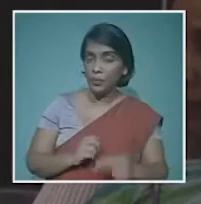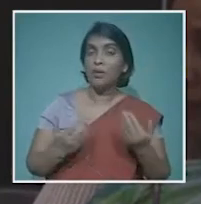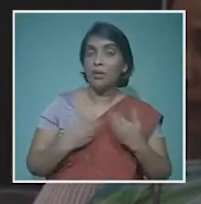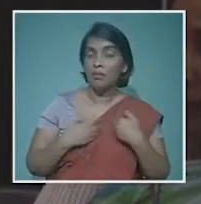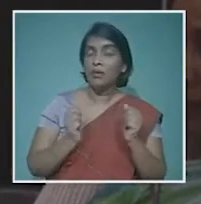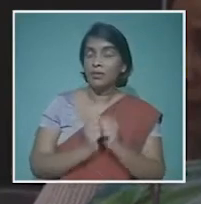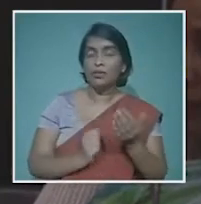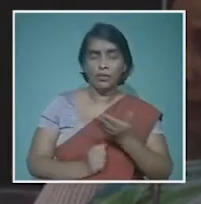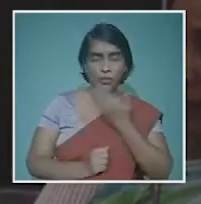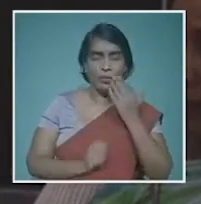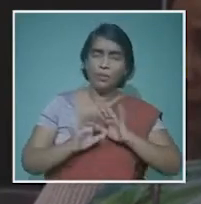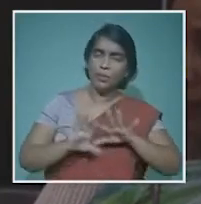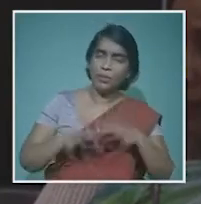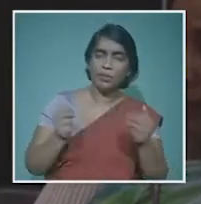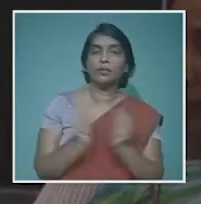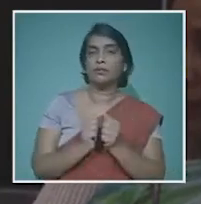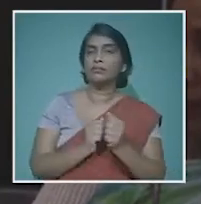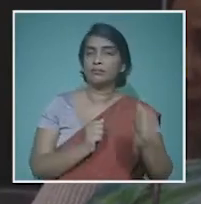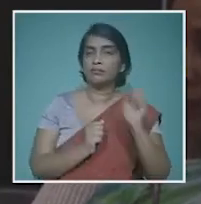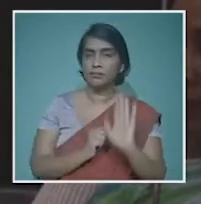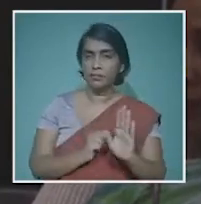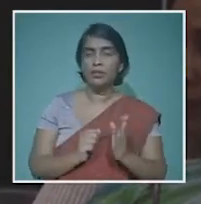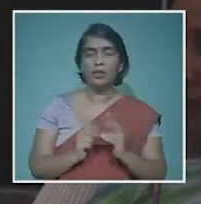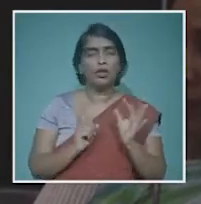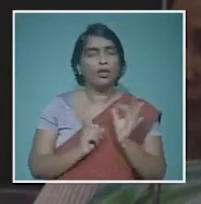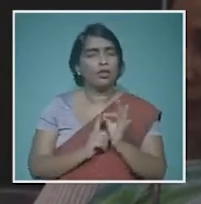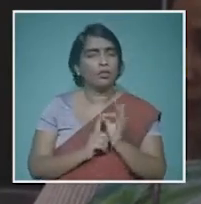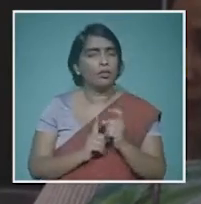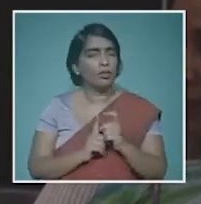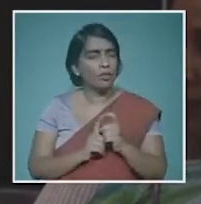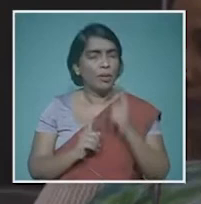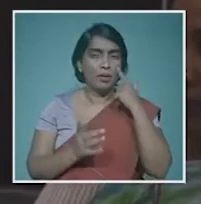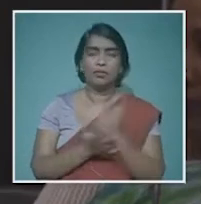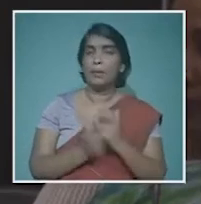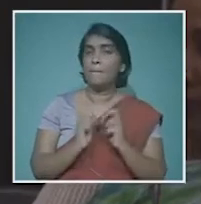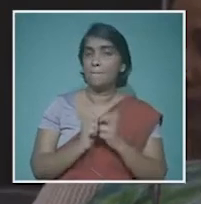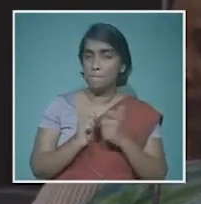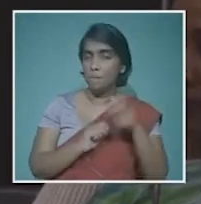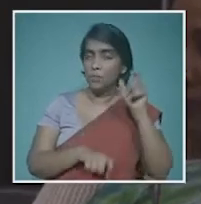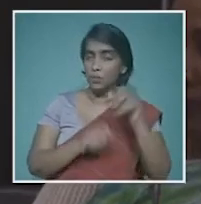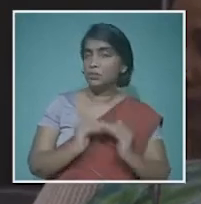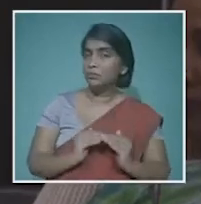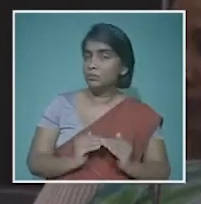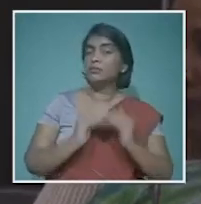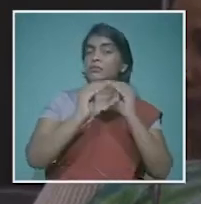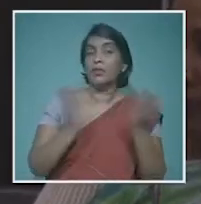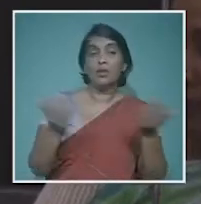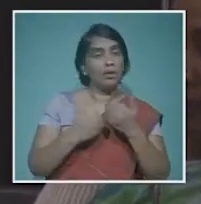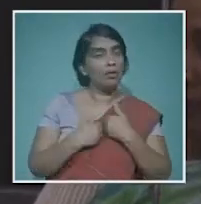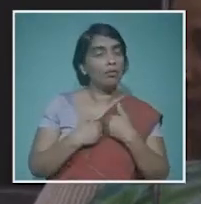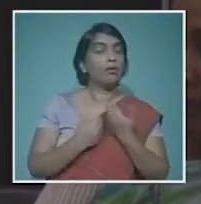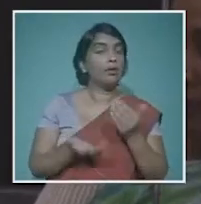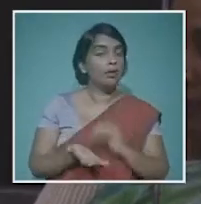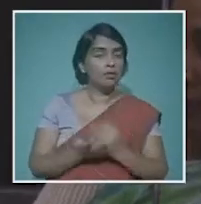කරන්න පුළුවන් හැමදේම කරන්න වෙනවා අන්ත දුගීභාවයෙන් වැටකර ජනතාව ගොඩගන්න පුළුවන් අප විසින්